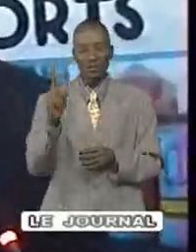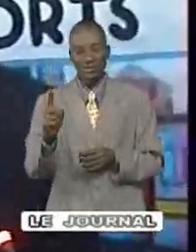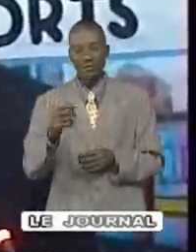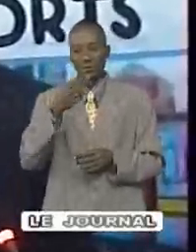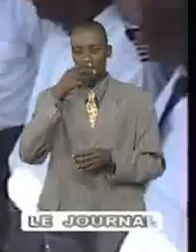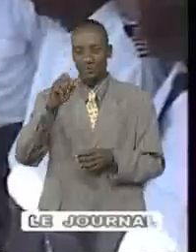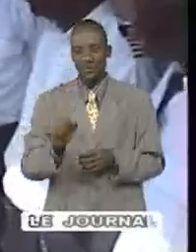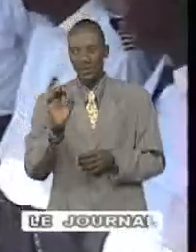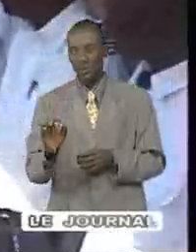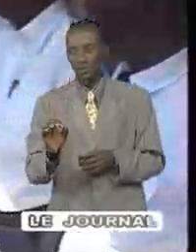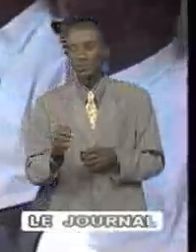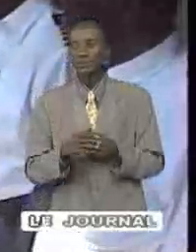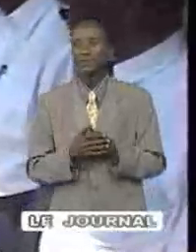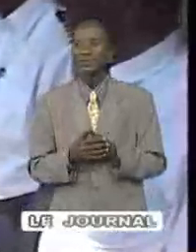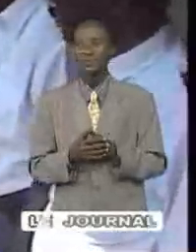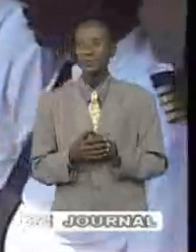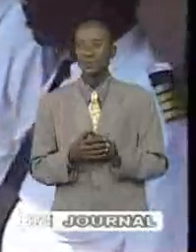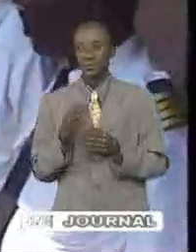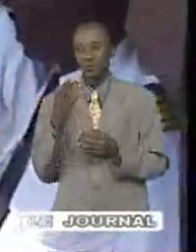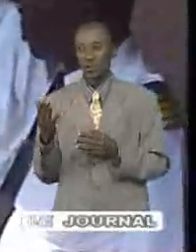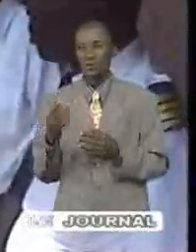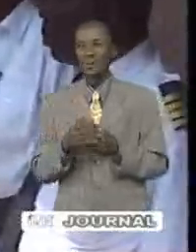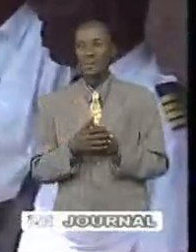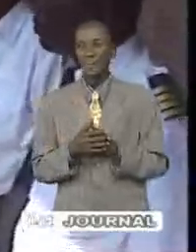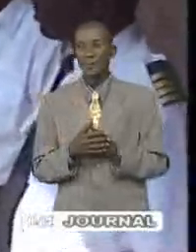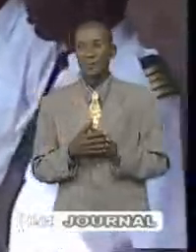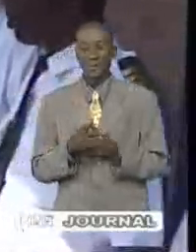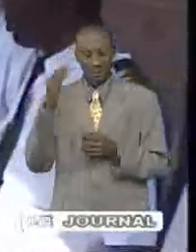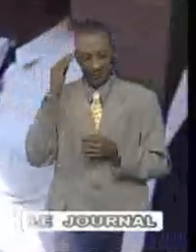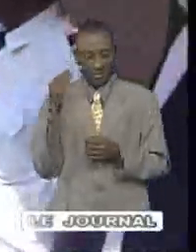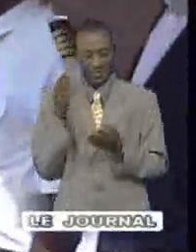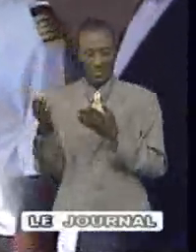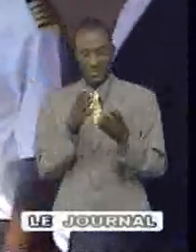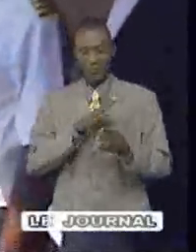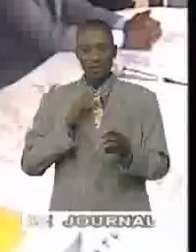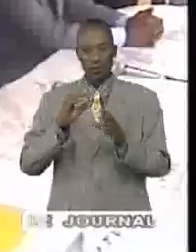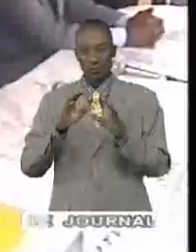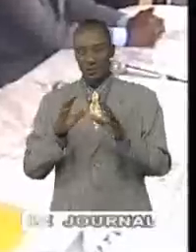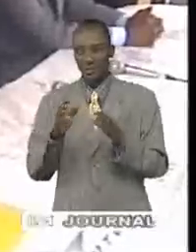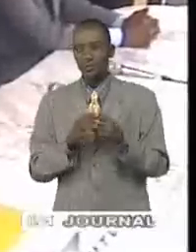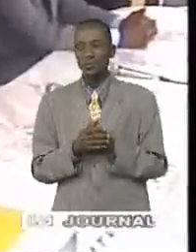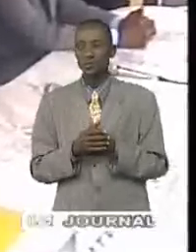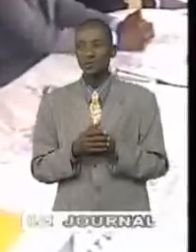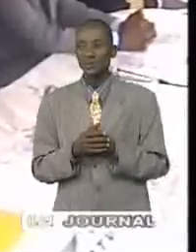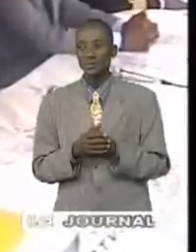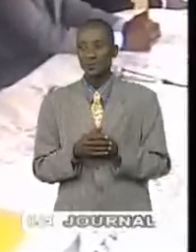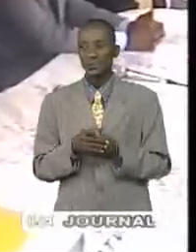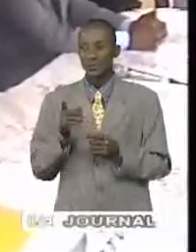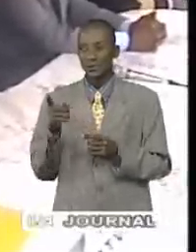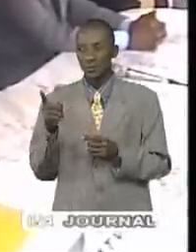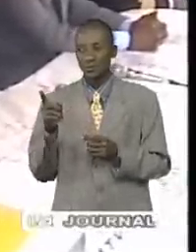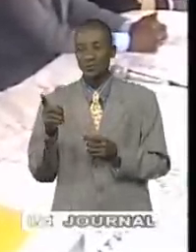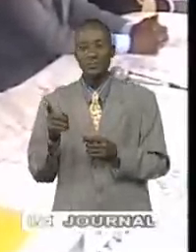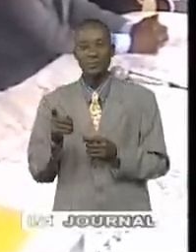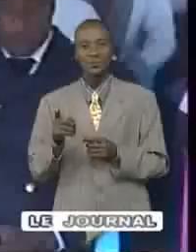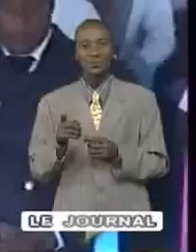Kivu, 0. Dans le même ordre d'idées, le ministre des Transports et Voies des Communications a procédé à l'ouverture de